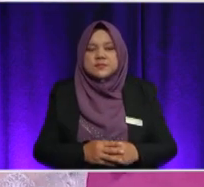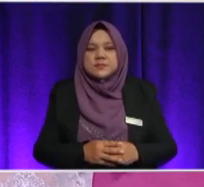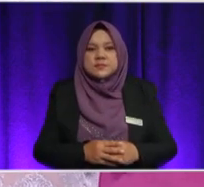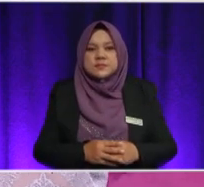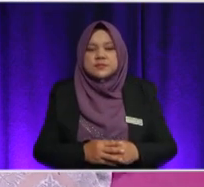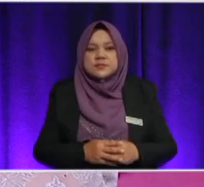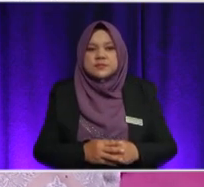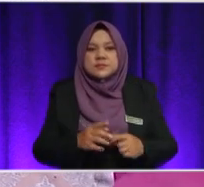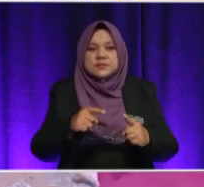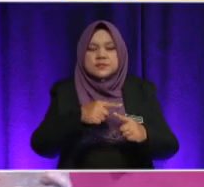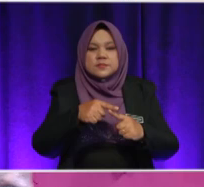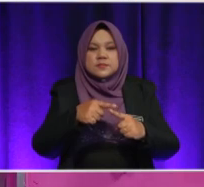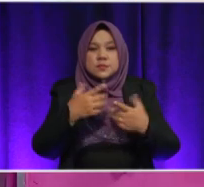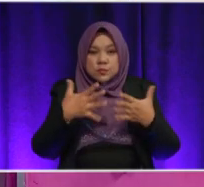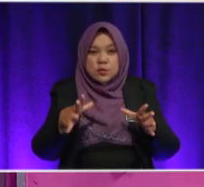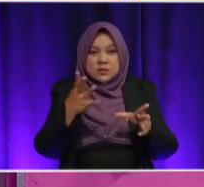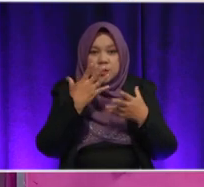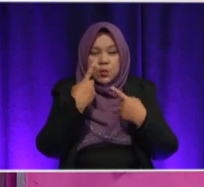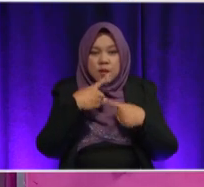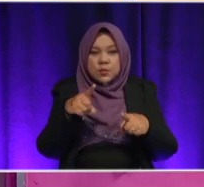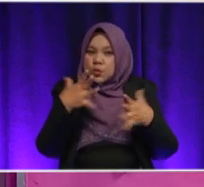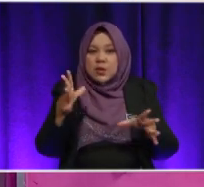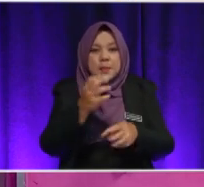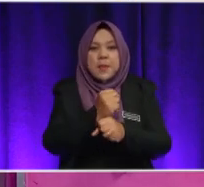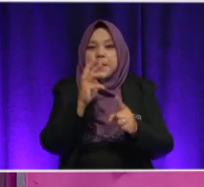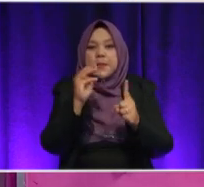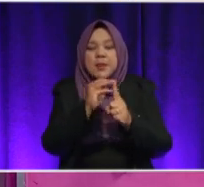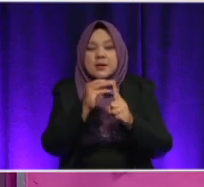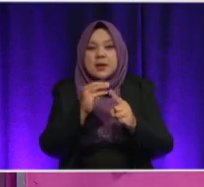bidada Jawa ini sudah ada Pak marka ini